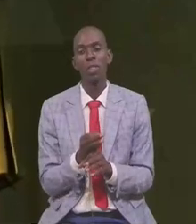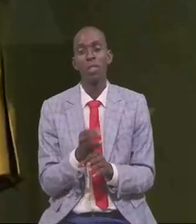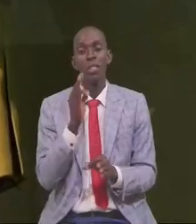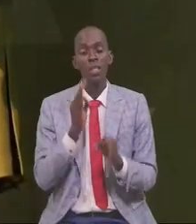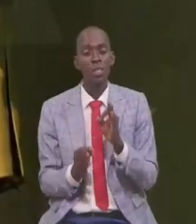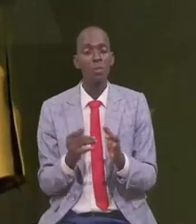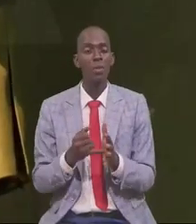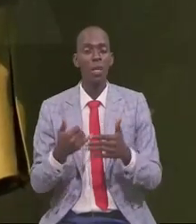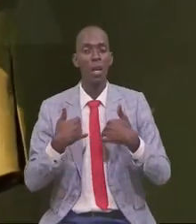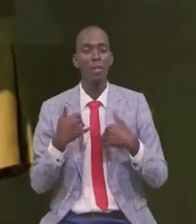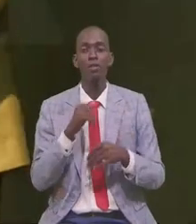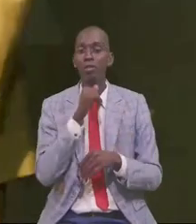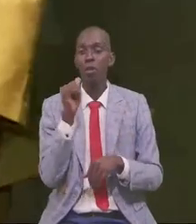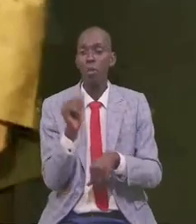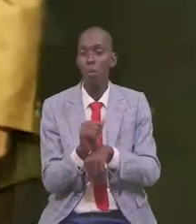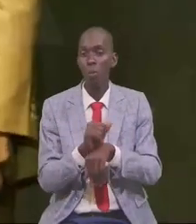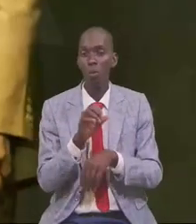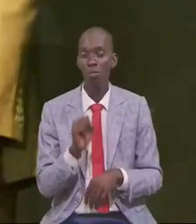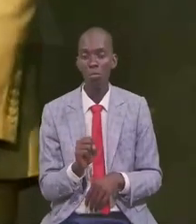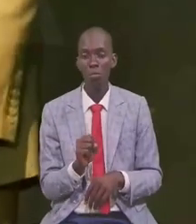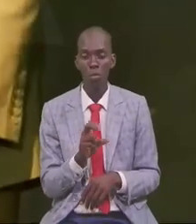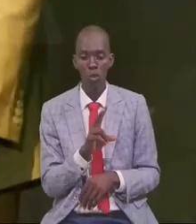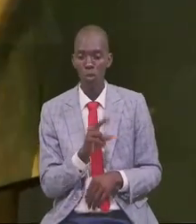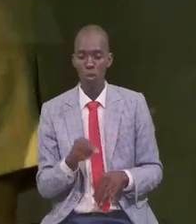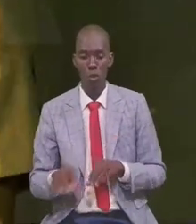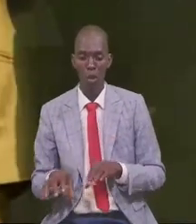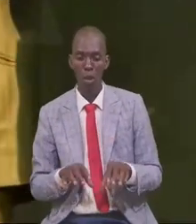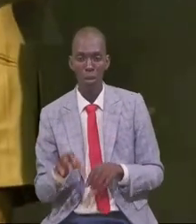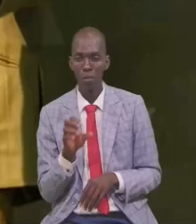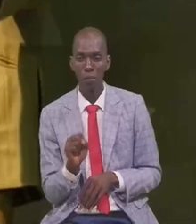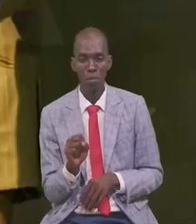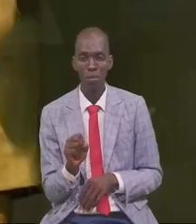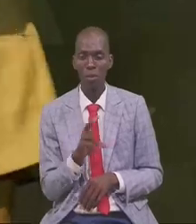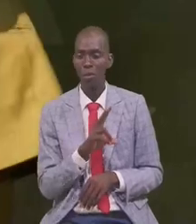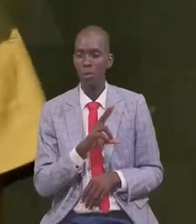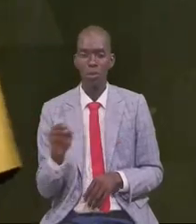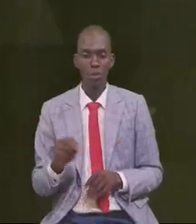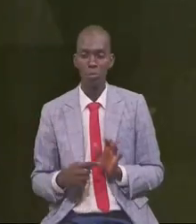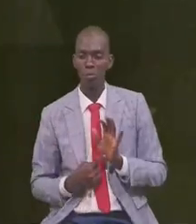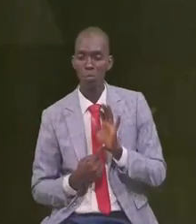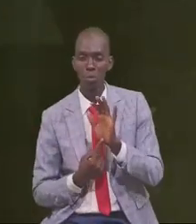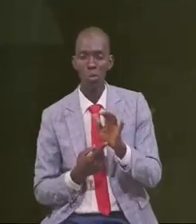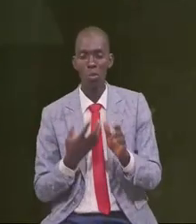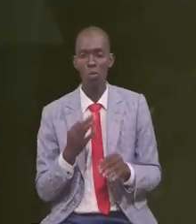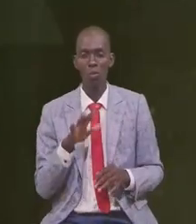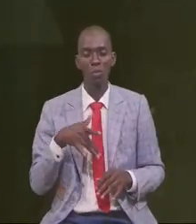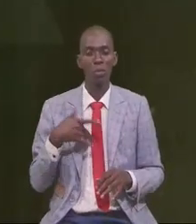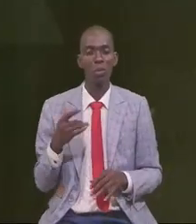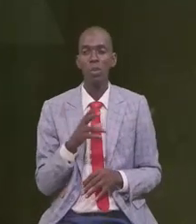œuvres, elle n'a pas d'action, elle n'a pas d'expression, elle n'a pas de